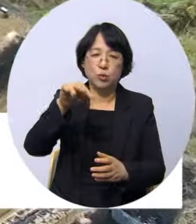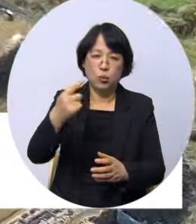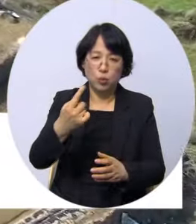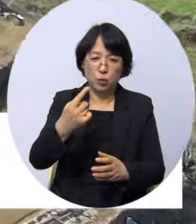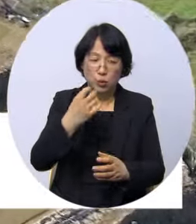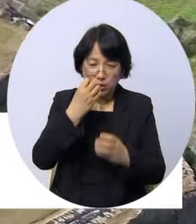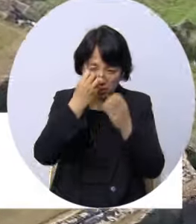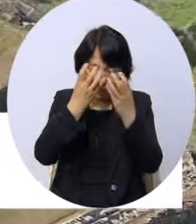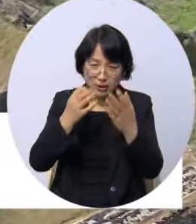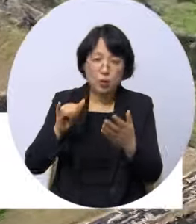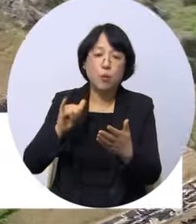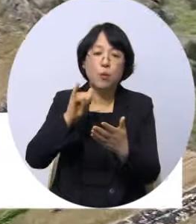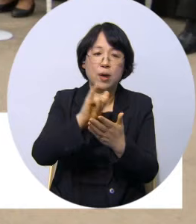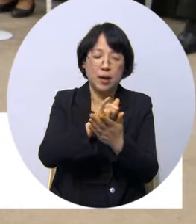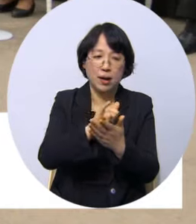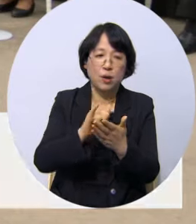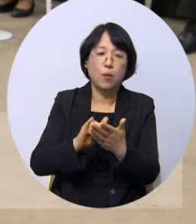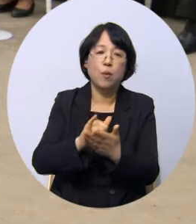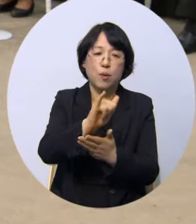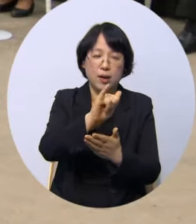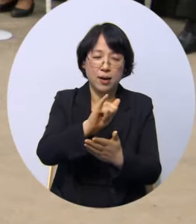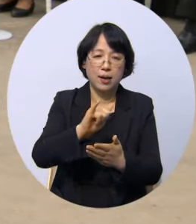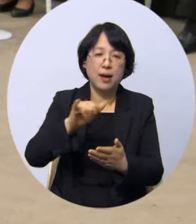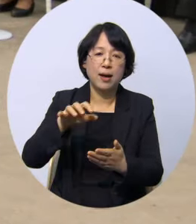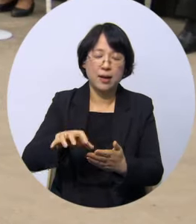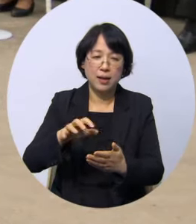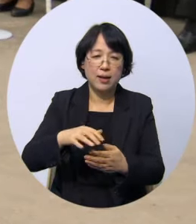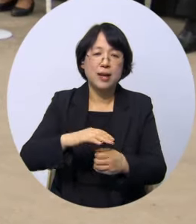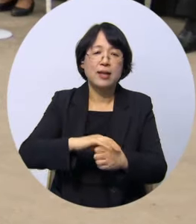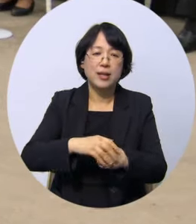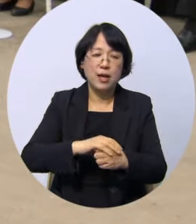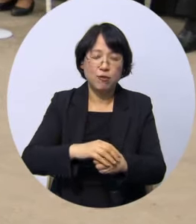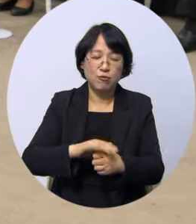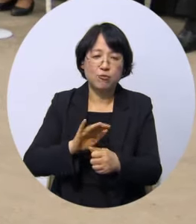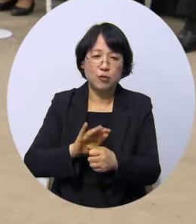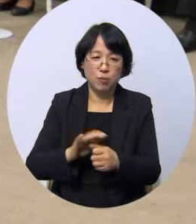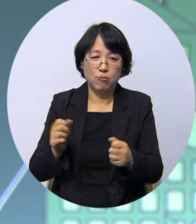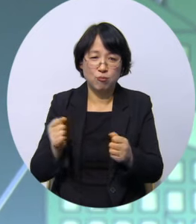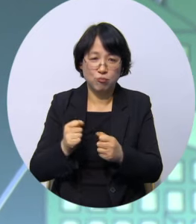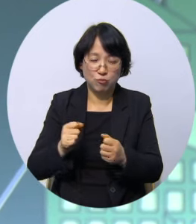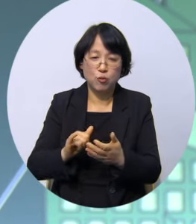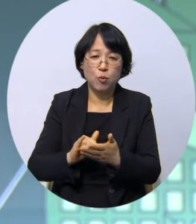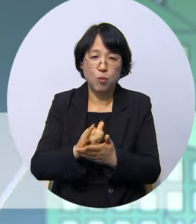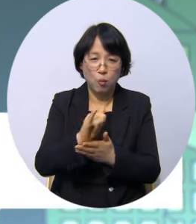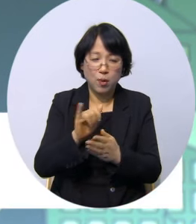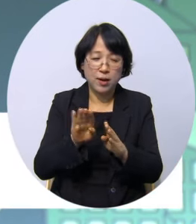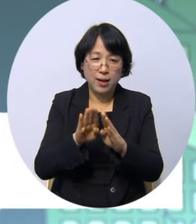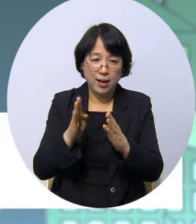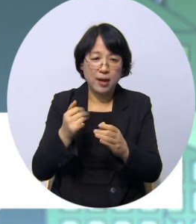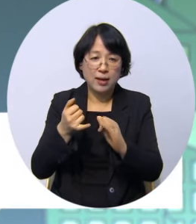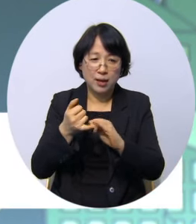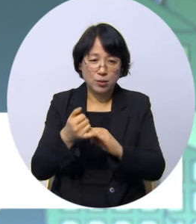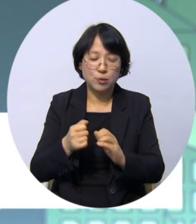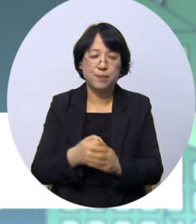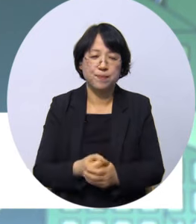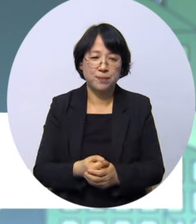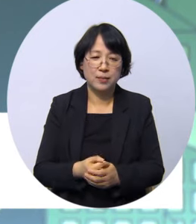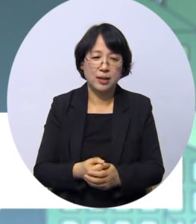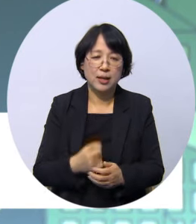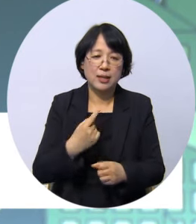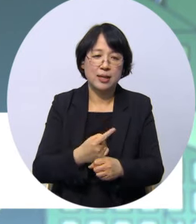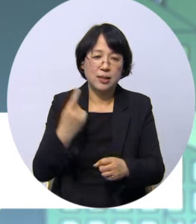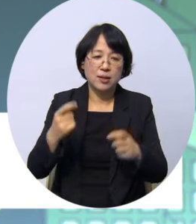통합 신공항 개양 등 지역 대규모 사업에 신속한 추진을 약속했습니다 작년 10월 17일